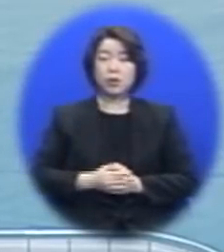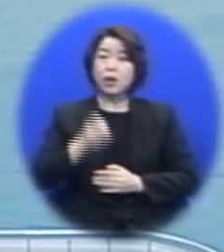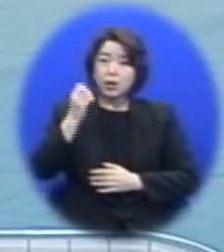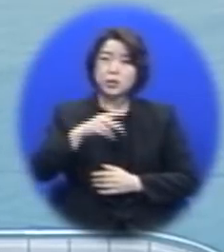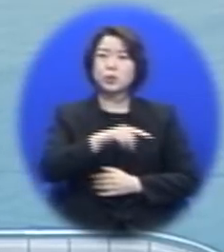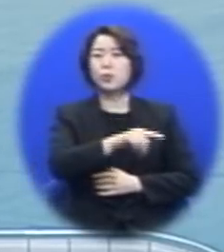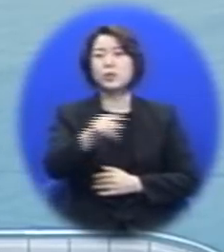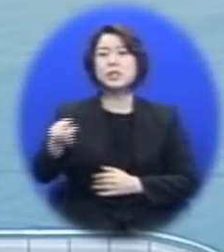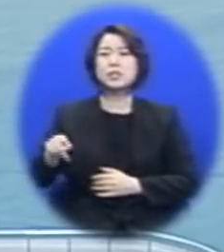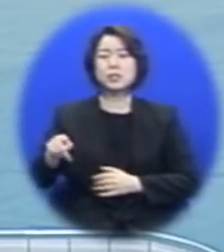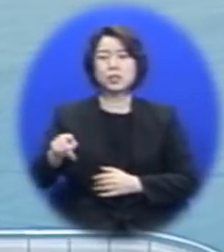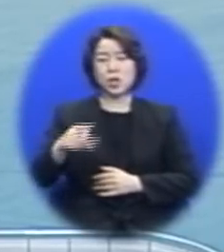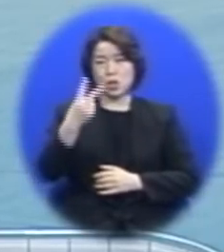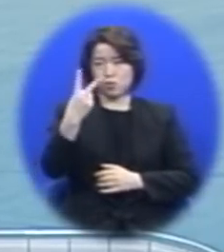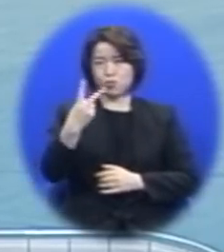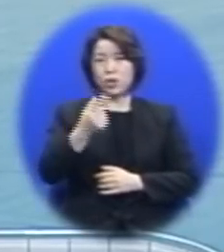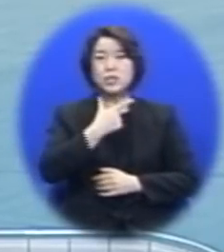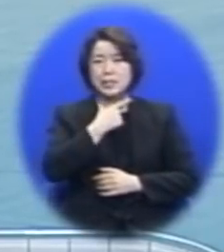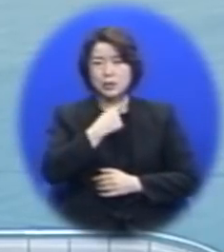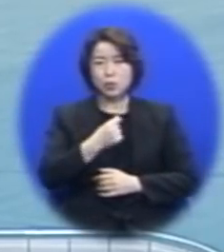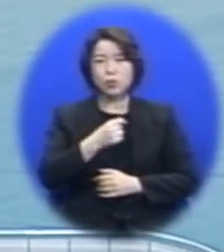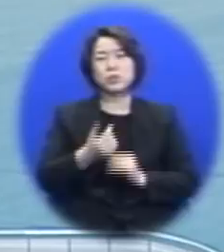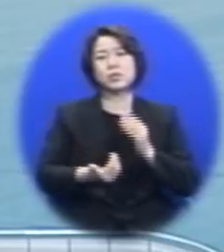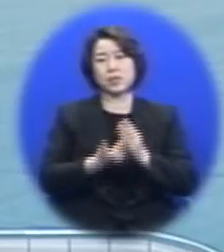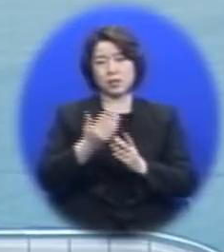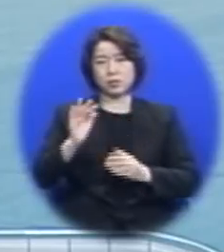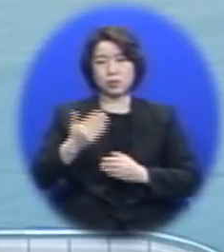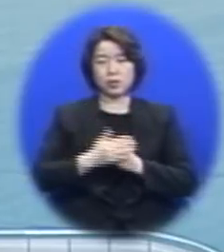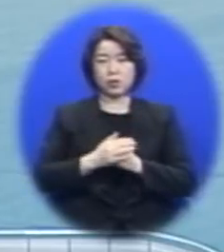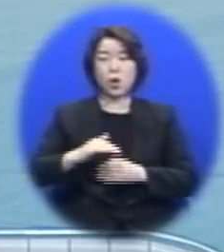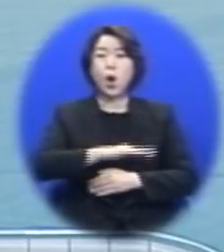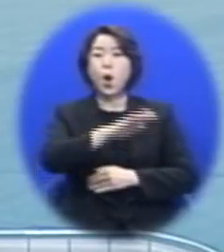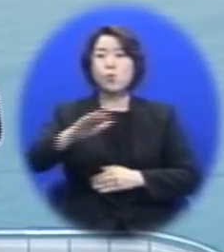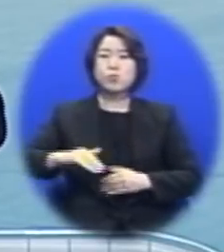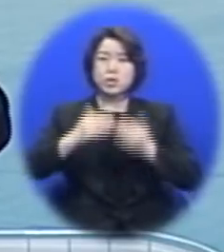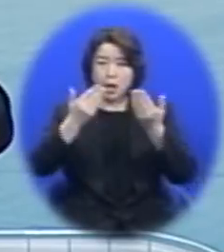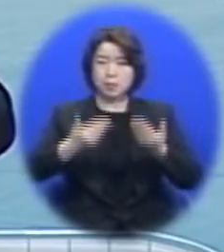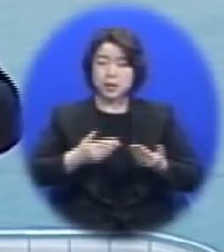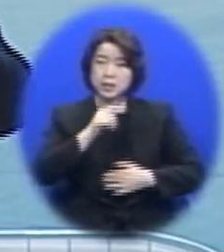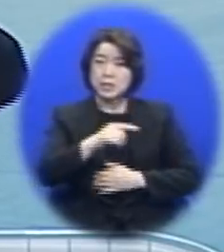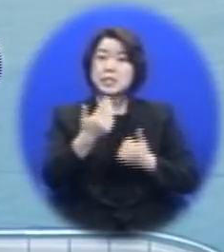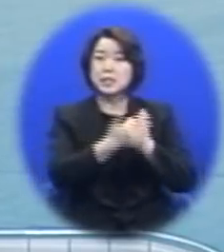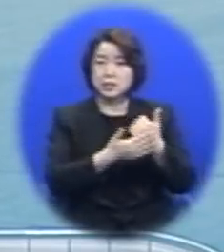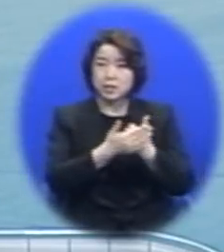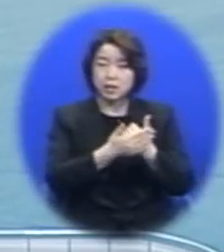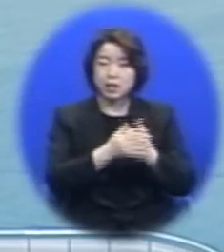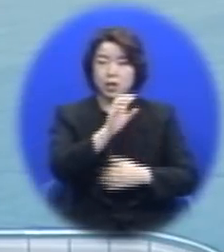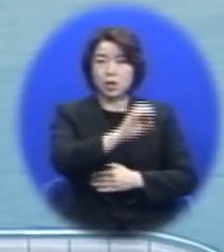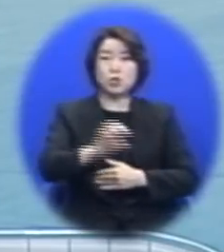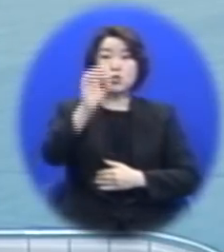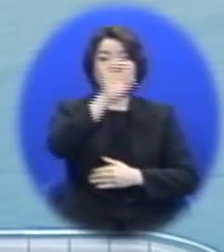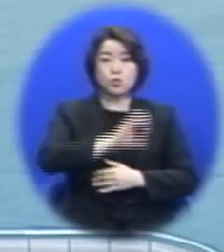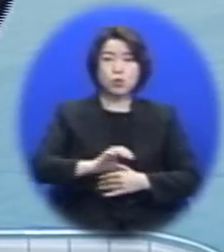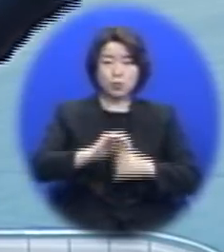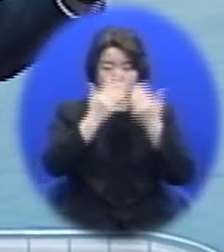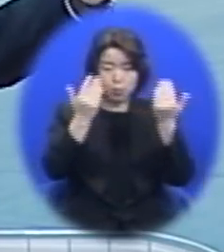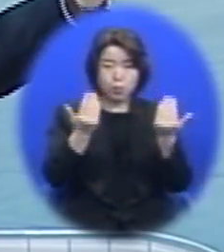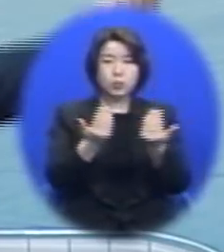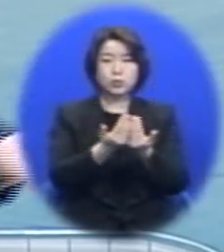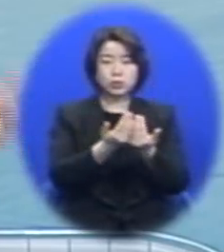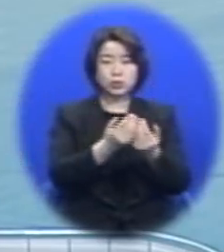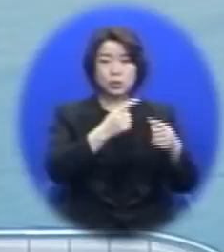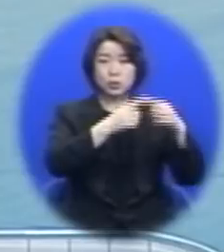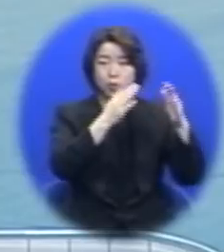그리고 이들에게 두 가지 소원이 생겼어요. 하나는 우리가 받은 이 은혜를 유럽에 있는 모든 교회와 전 세계에